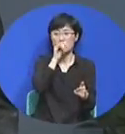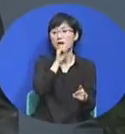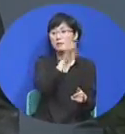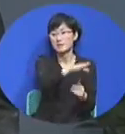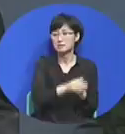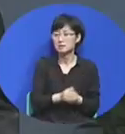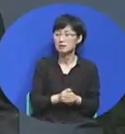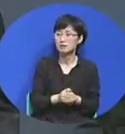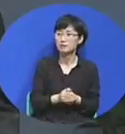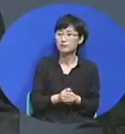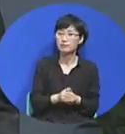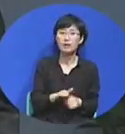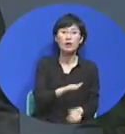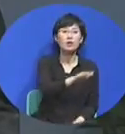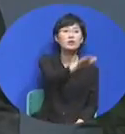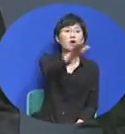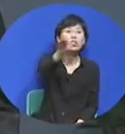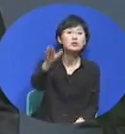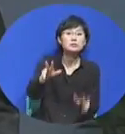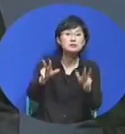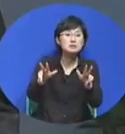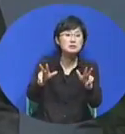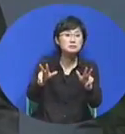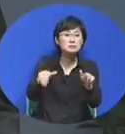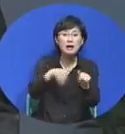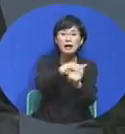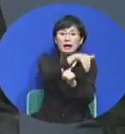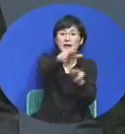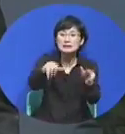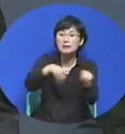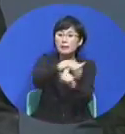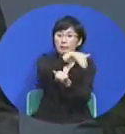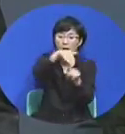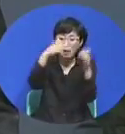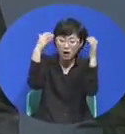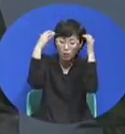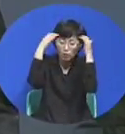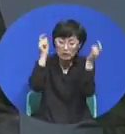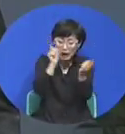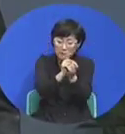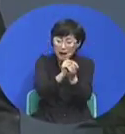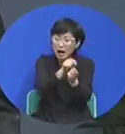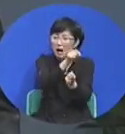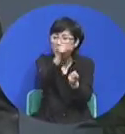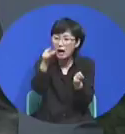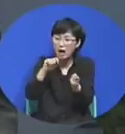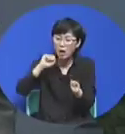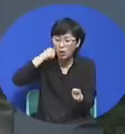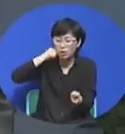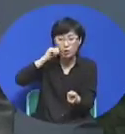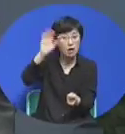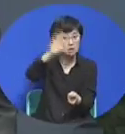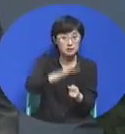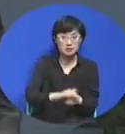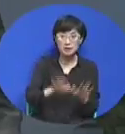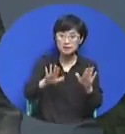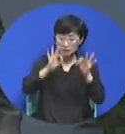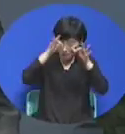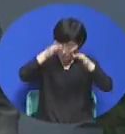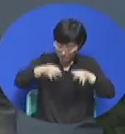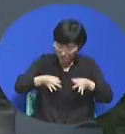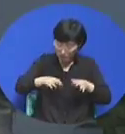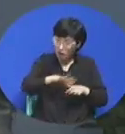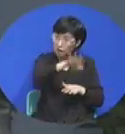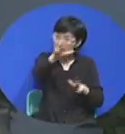things contained within these words. 여러분의 당하고 있는 현실을 어렵게 생각할 필요도 없는 것이 망하고 있는 중입니까?